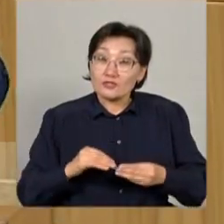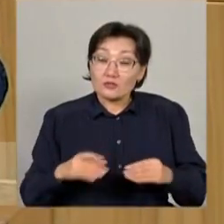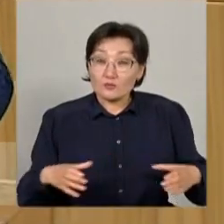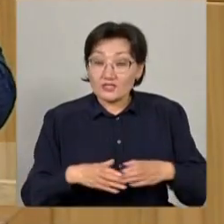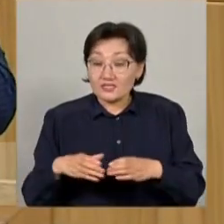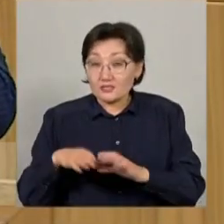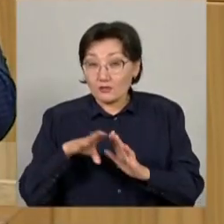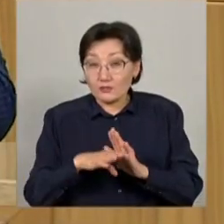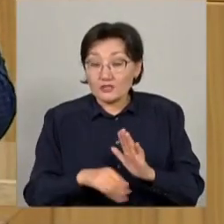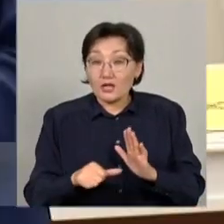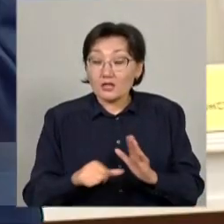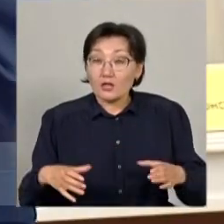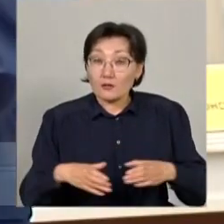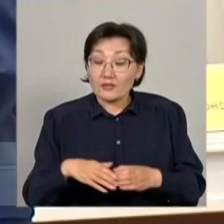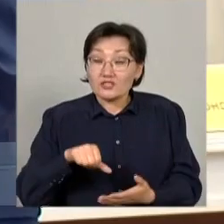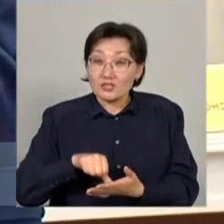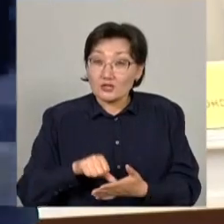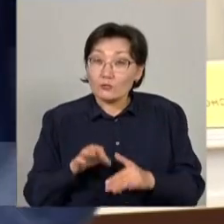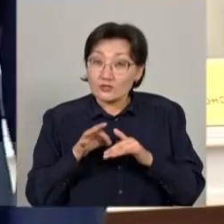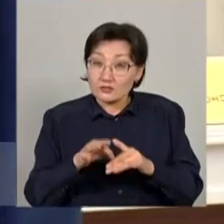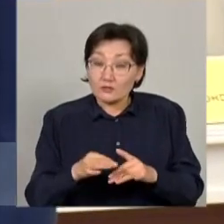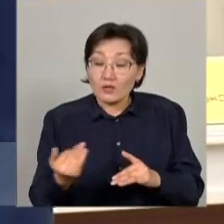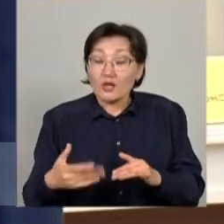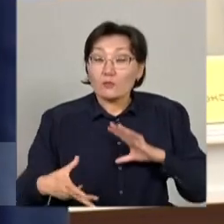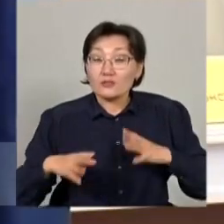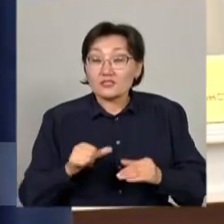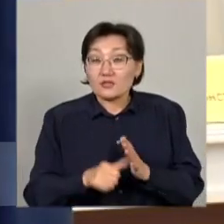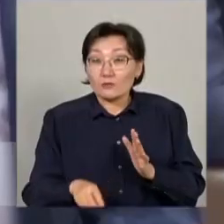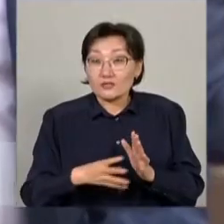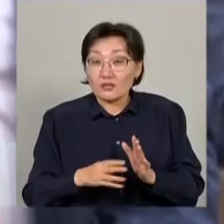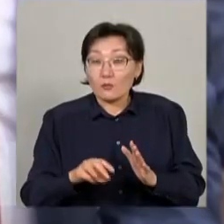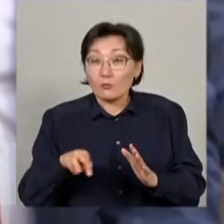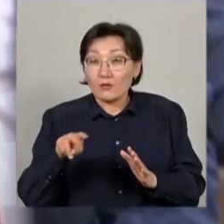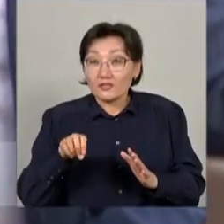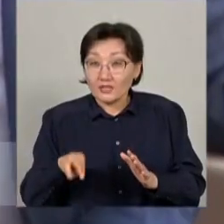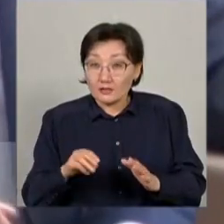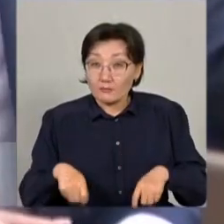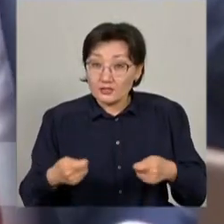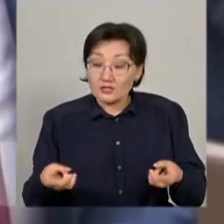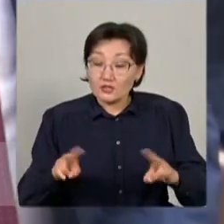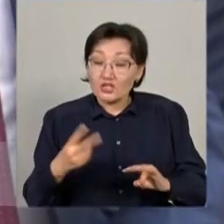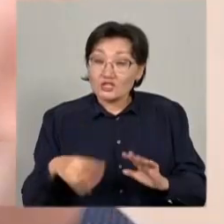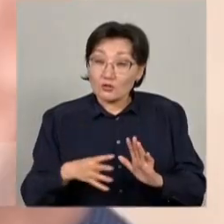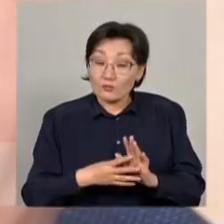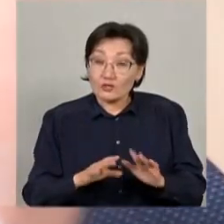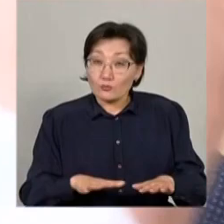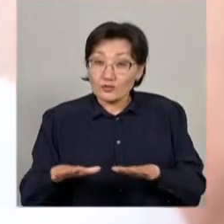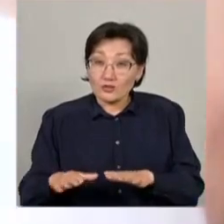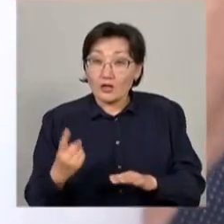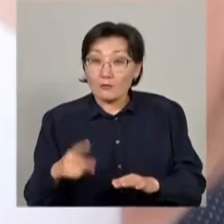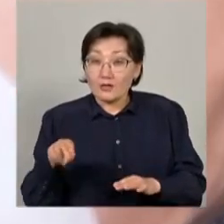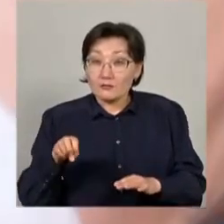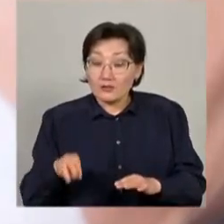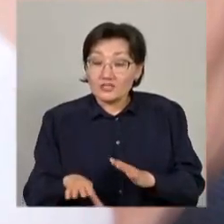партиялық тізіммен 6 партияның өкілдері өтті. Оларға барлығы 69 мандат берілді. Қалған 29 орын бір